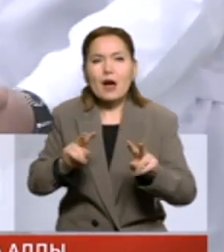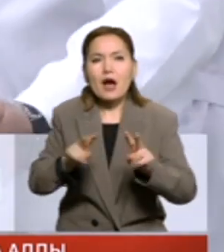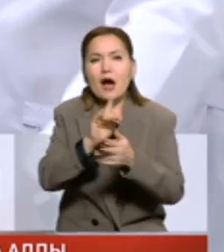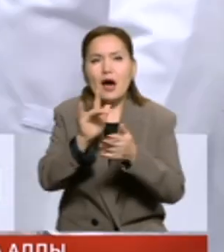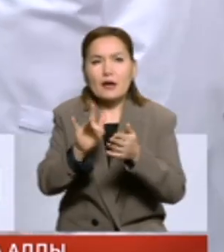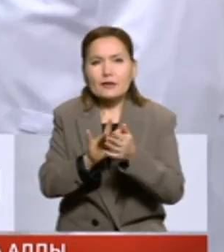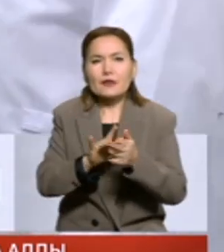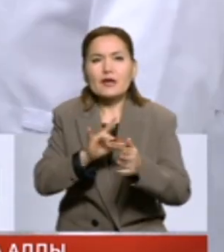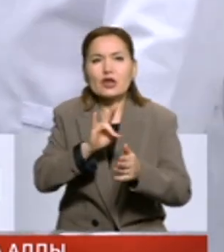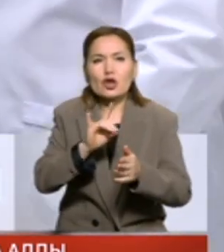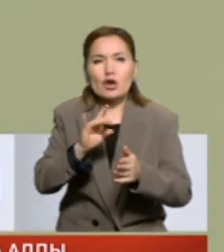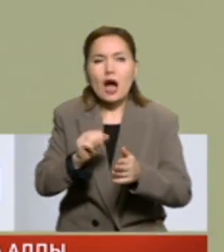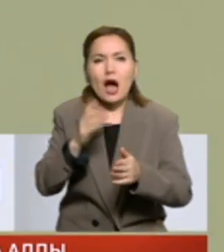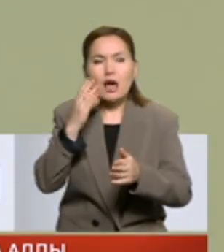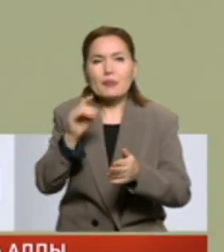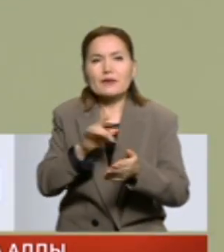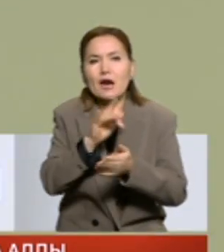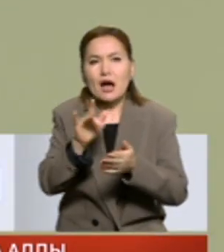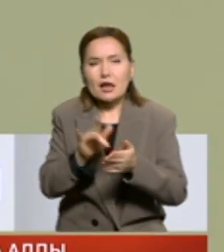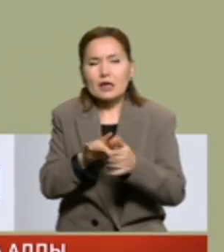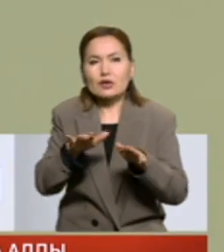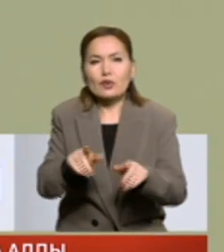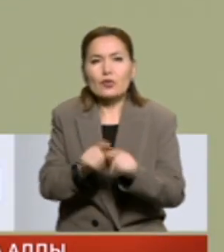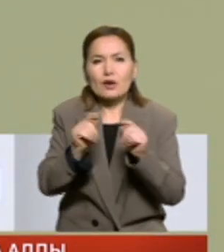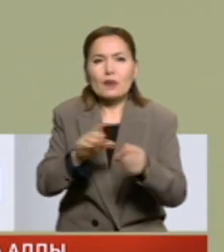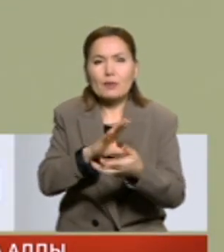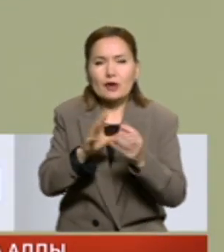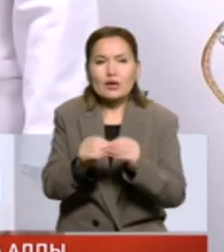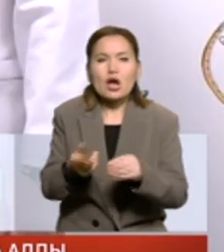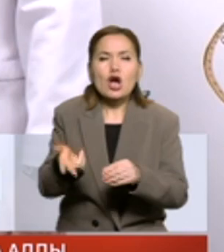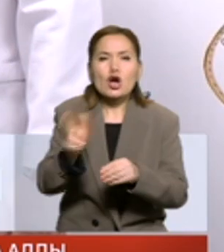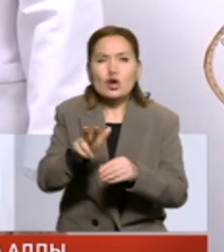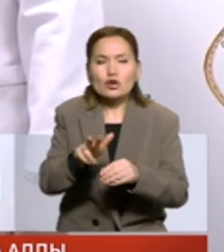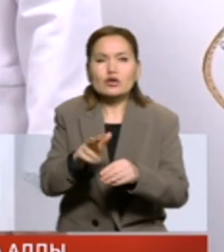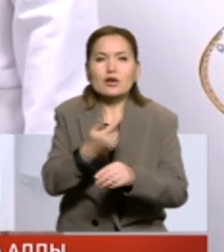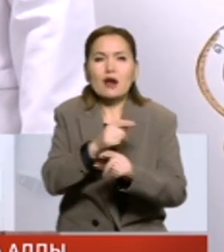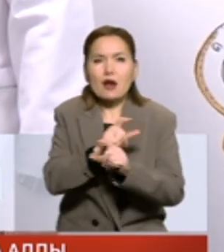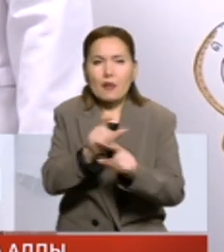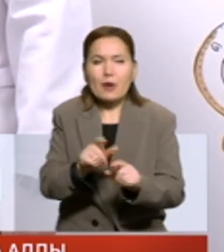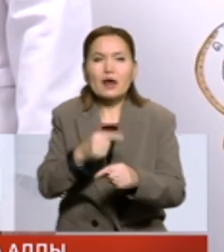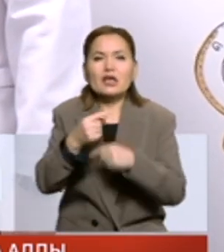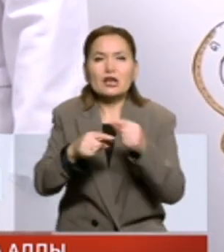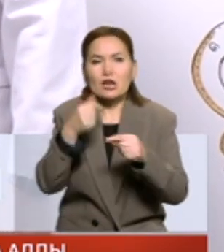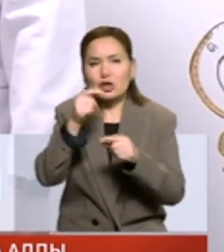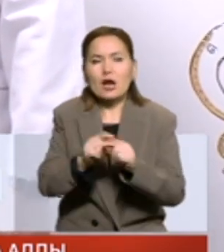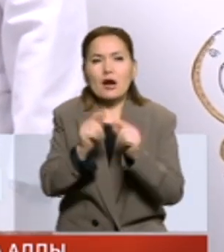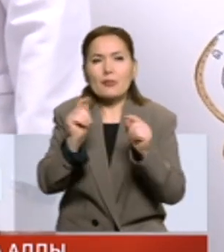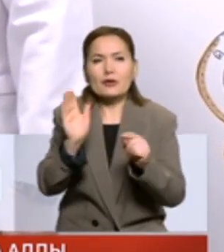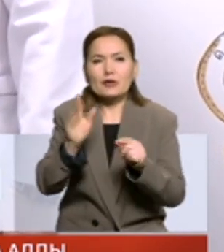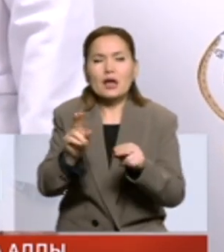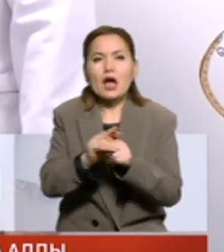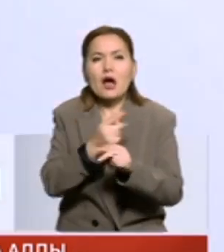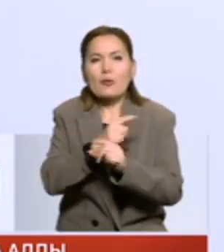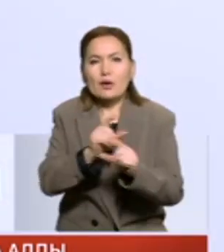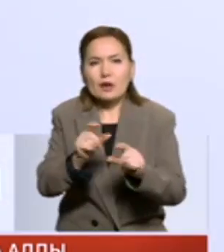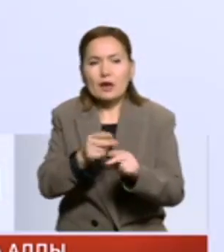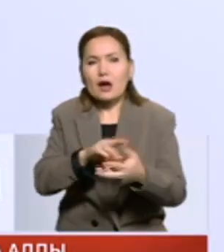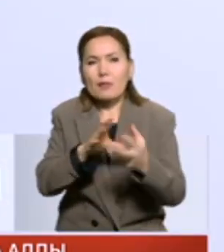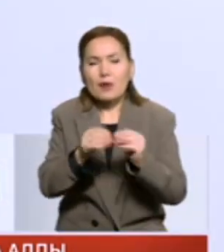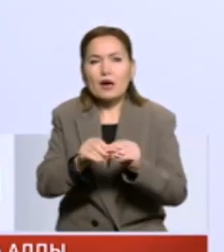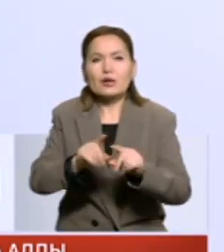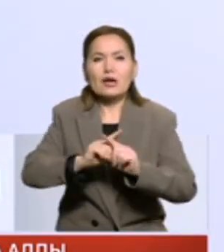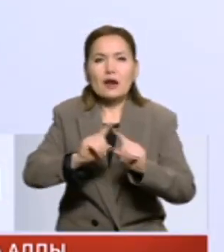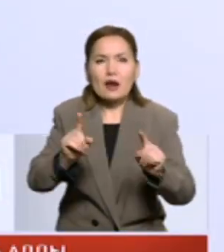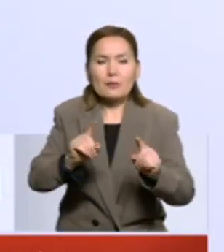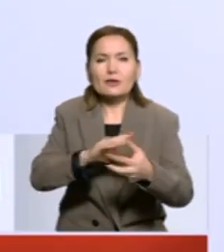және Алматы аудандарында 2 филиалы жұмыс істеп тұр. Тағы да 3 нысан келесі жылы пайдалануға берілмек. Емдеу мекемесінің тағы бір ерекшелігі,